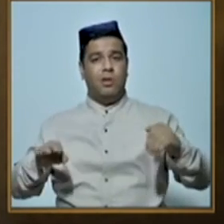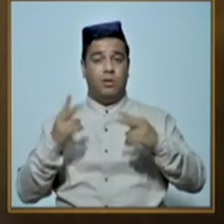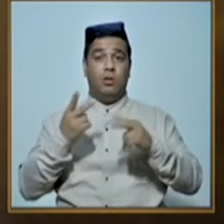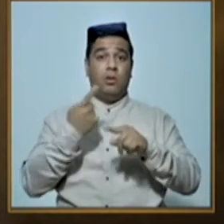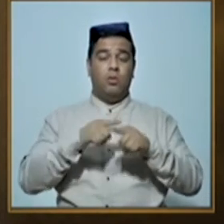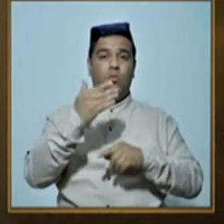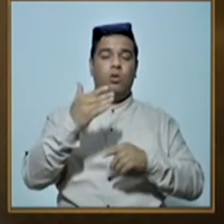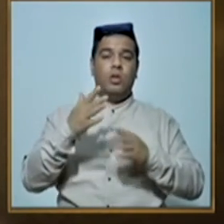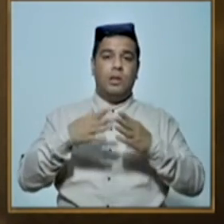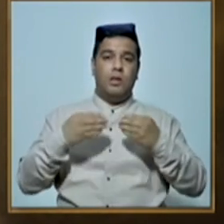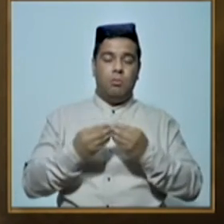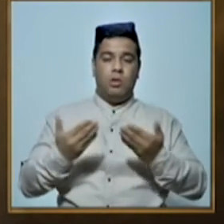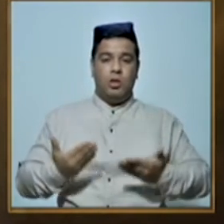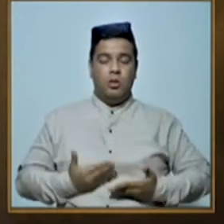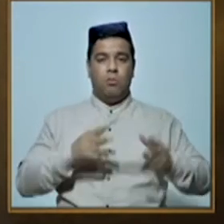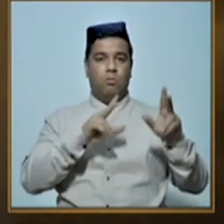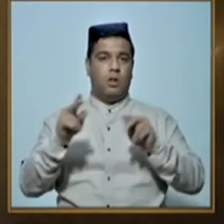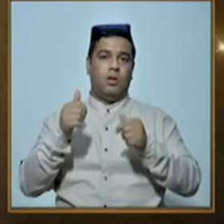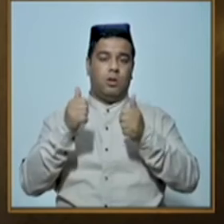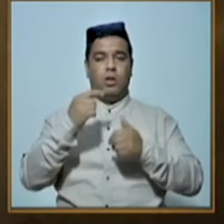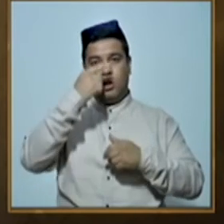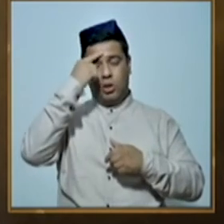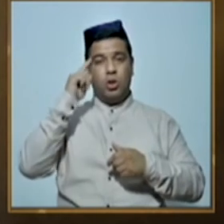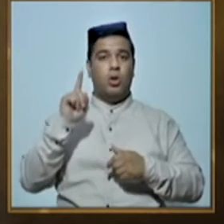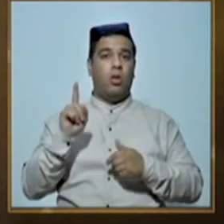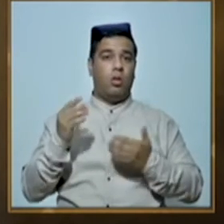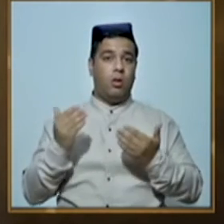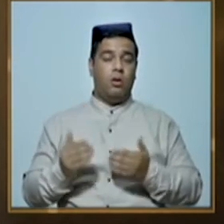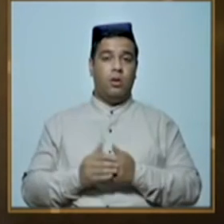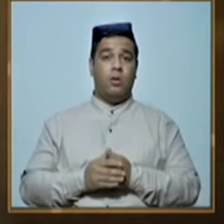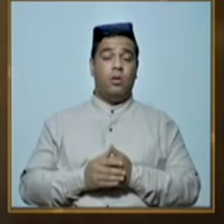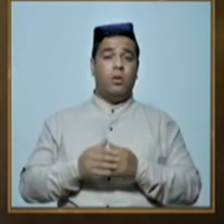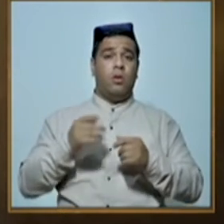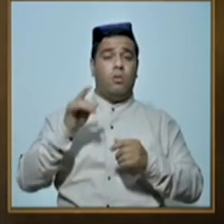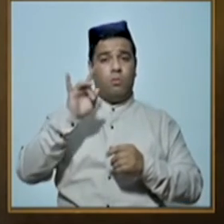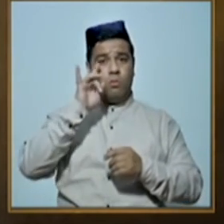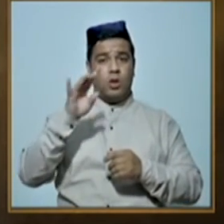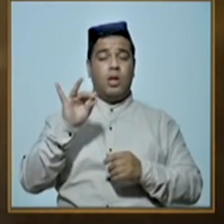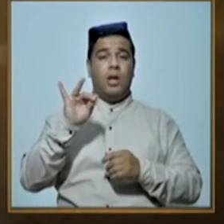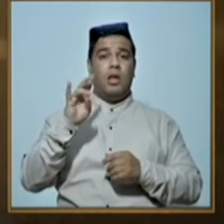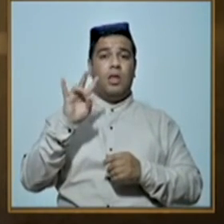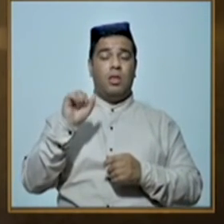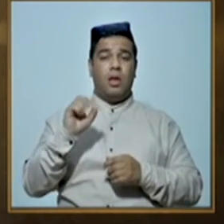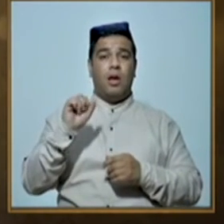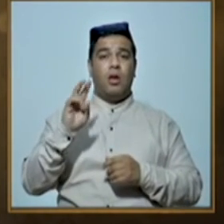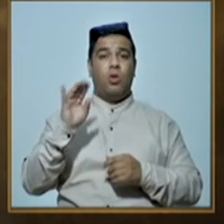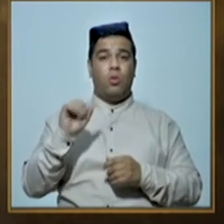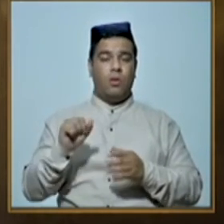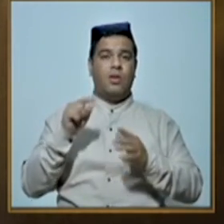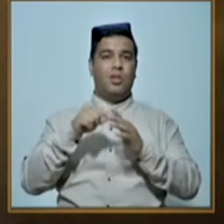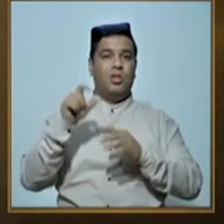ishi inshaalloh yaxshi bo'ladi. Bu ma'noda mashhur inna akramakum indallohi